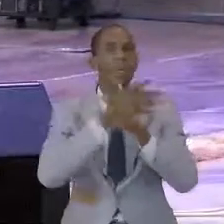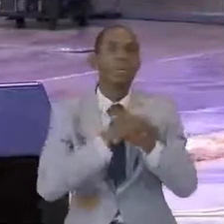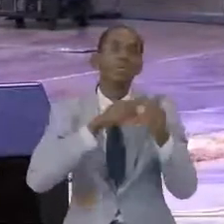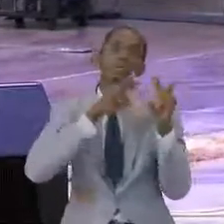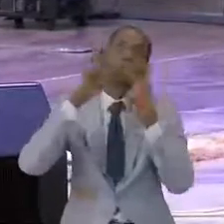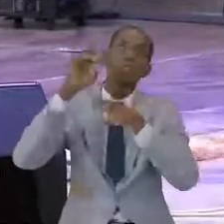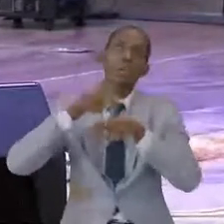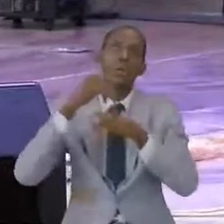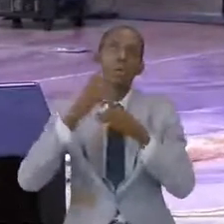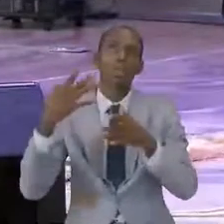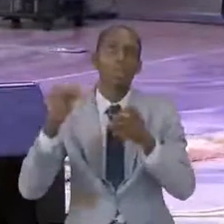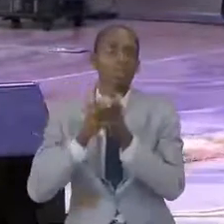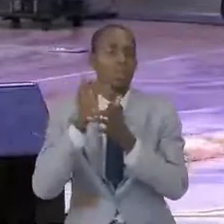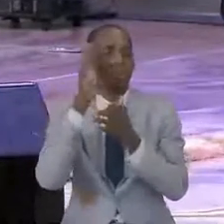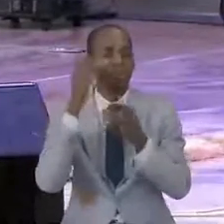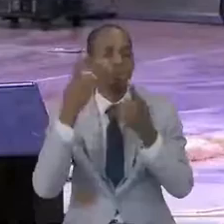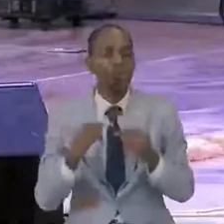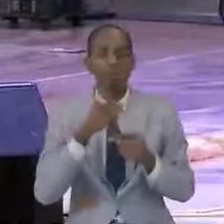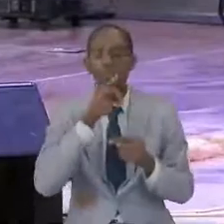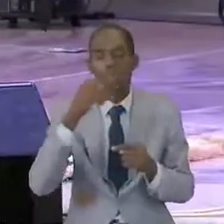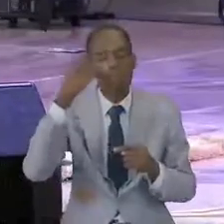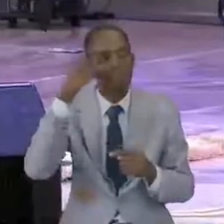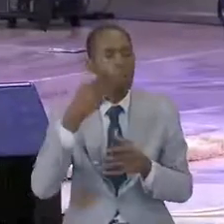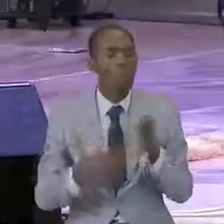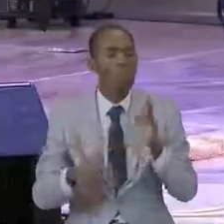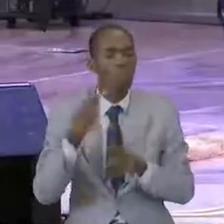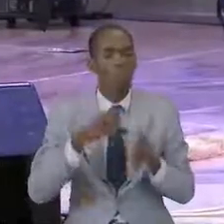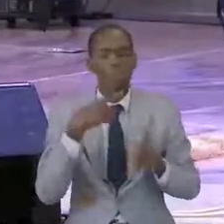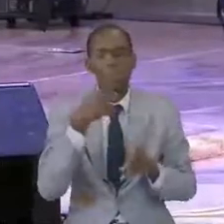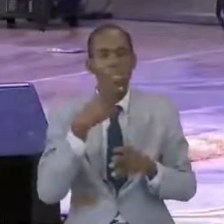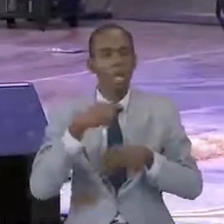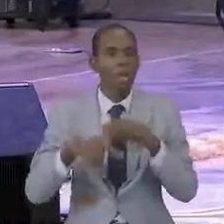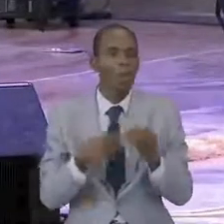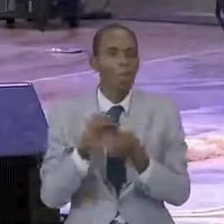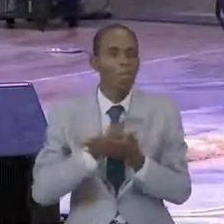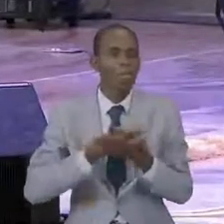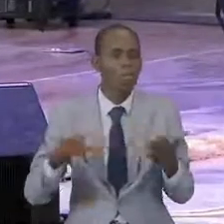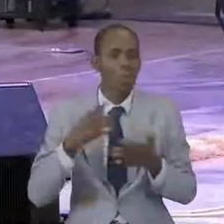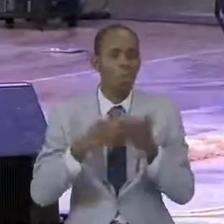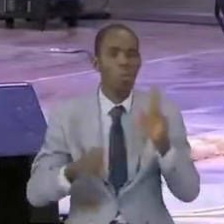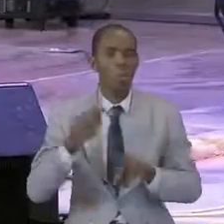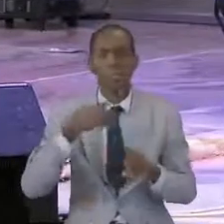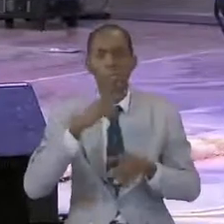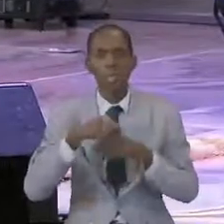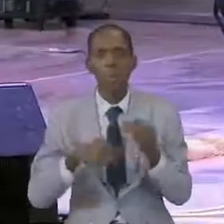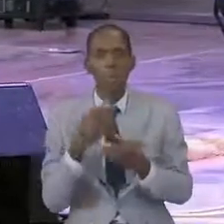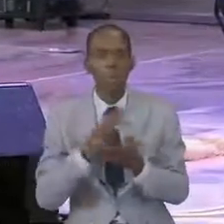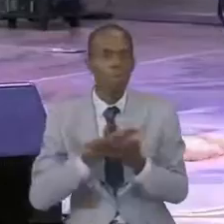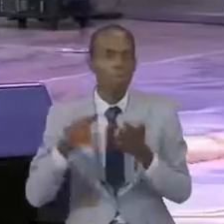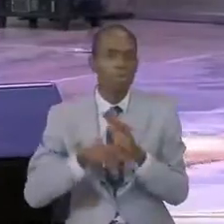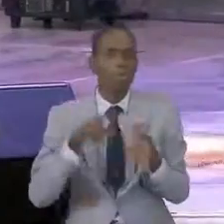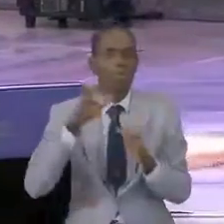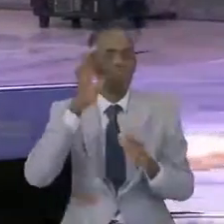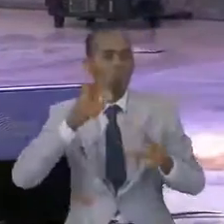vous cherchez la cité à venir vous n'allez pas vous soucier de ce que les gens pensent la signification vous n'avez pas pensé de ce que j'en pense de la signification